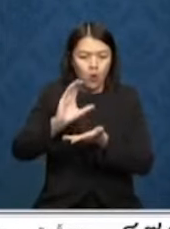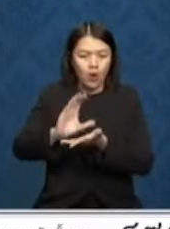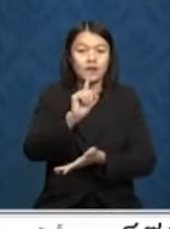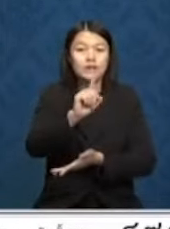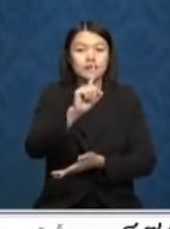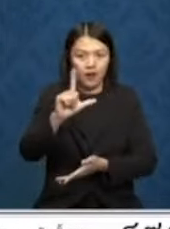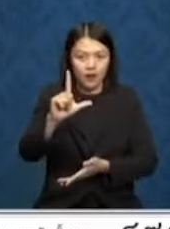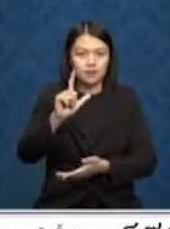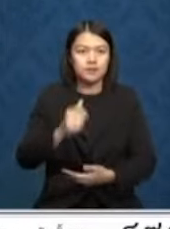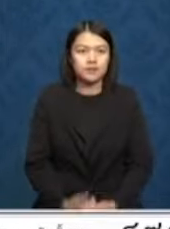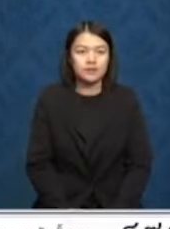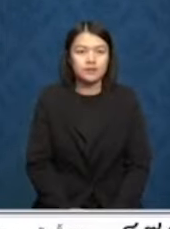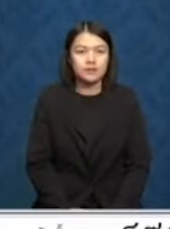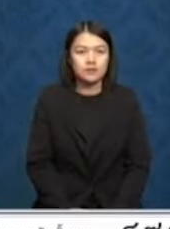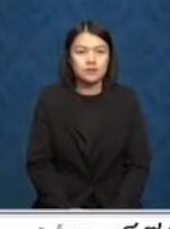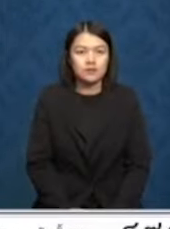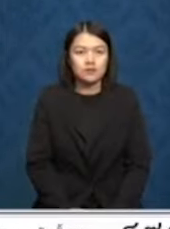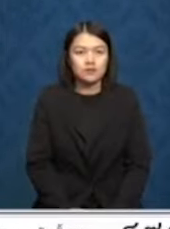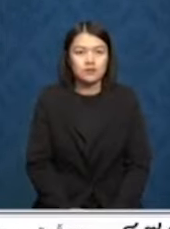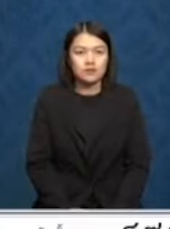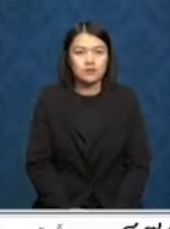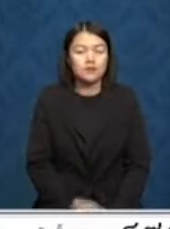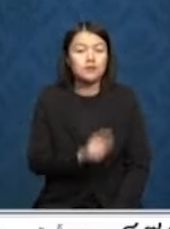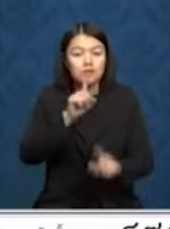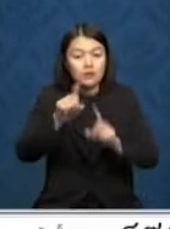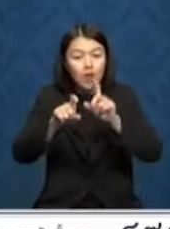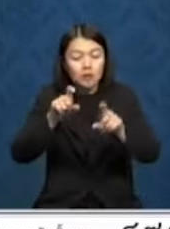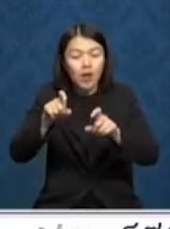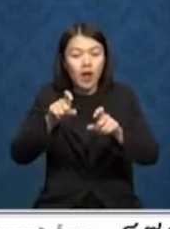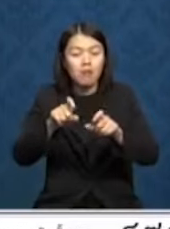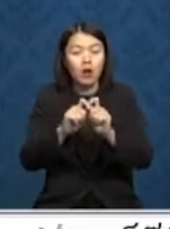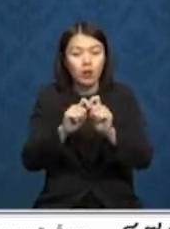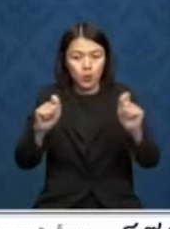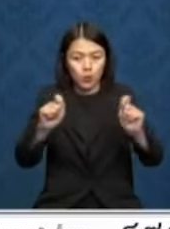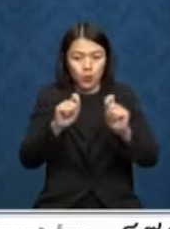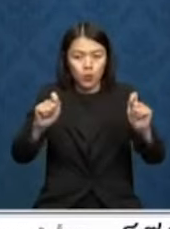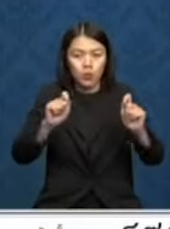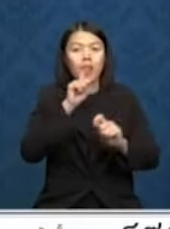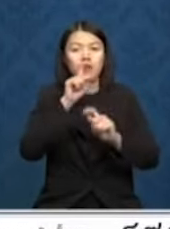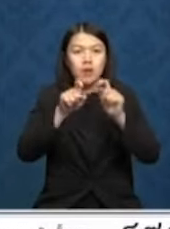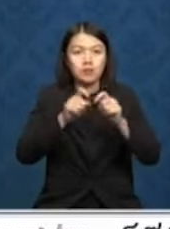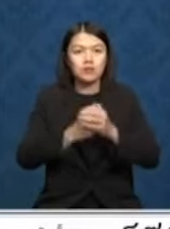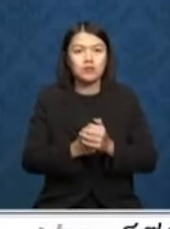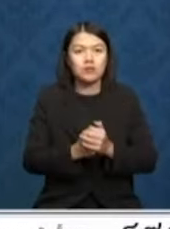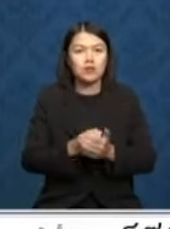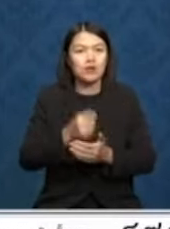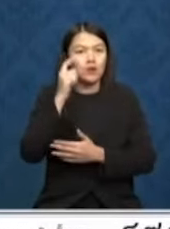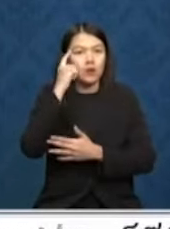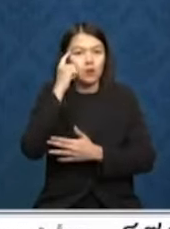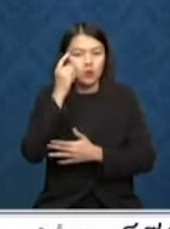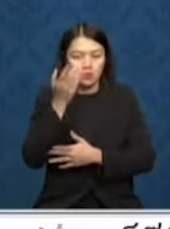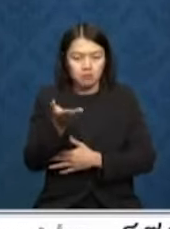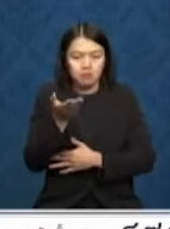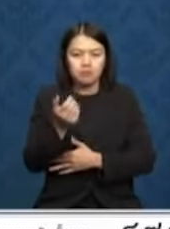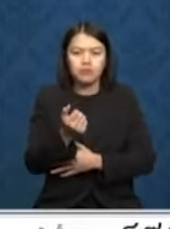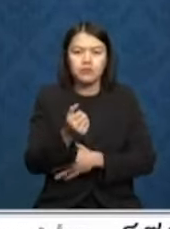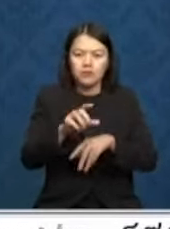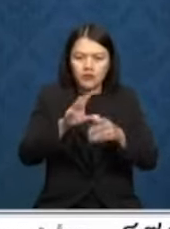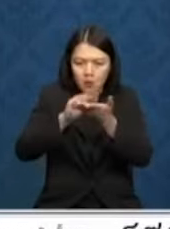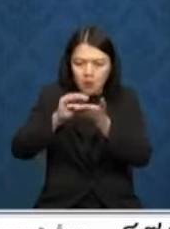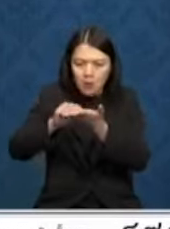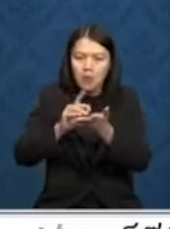1ล้านบาทนะคะโดยที่ในการสอบถามกันในชั้นอนุกรรมธิการเนี่ยก็ยังไม่รู้นะคะว่าไอการสำร